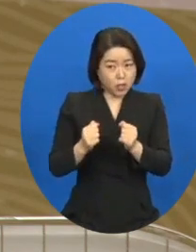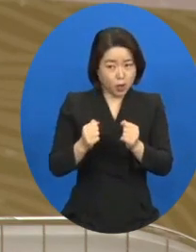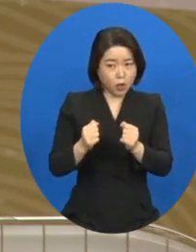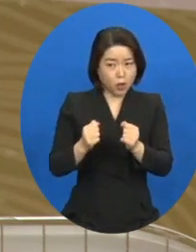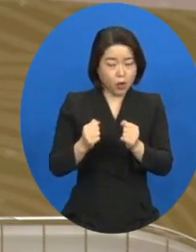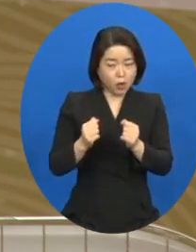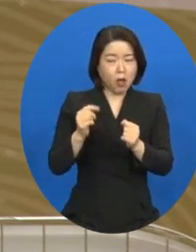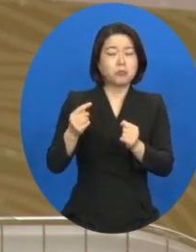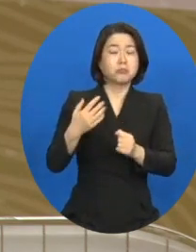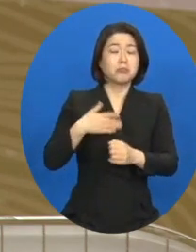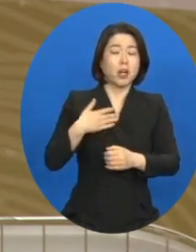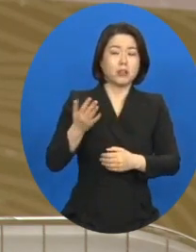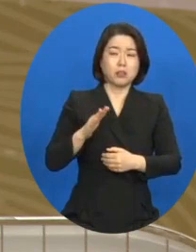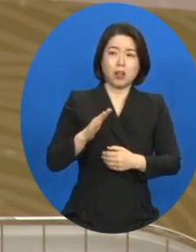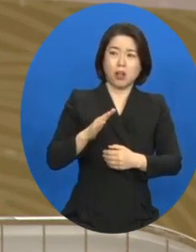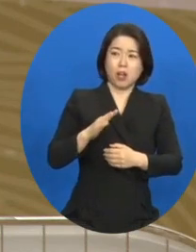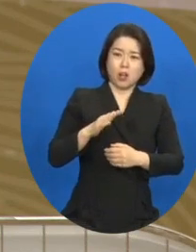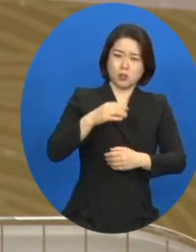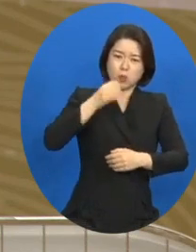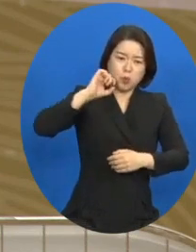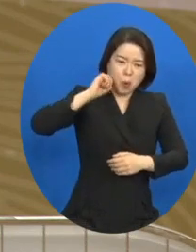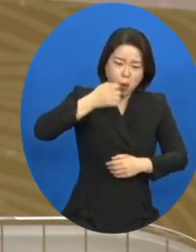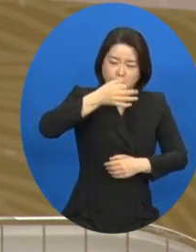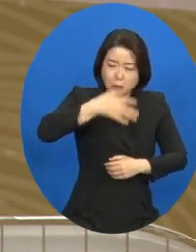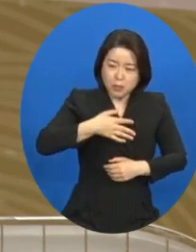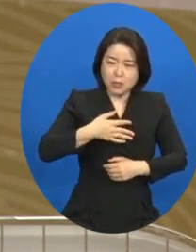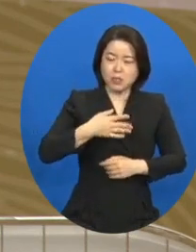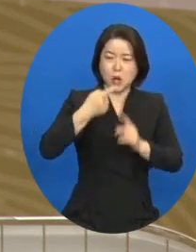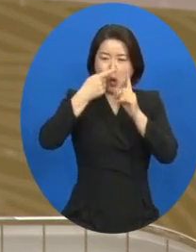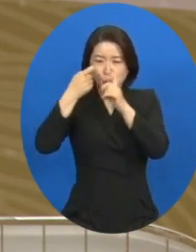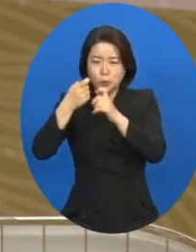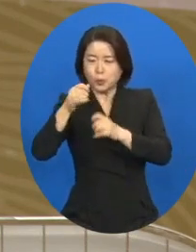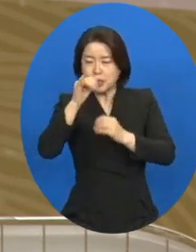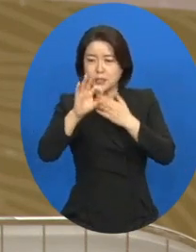오거나 유혹이 오면 그냥 무너져버려요.